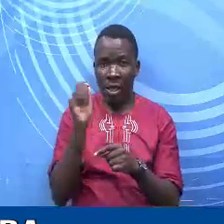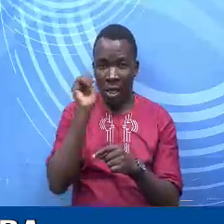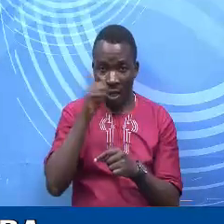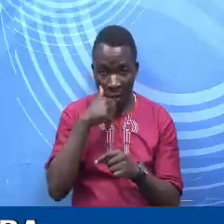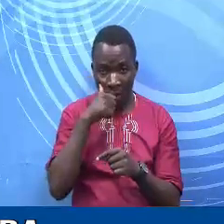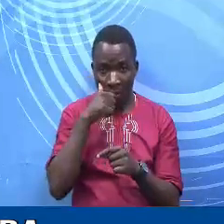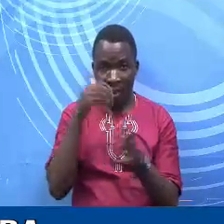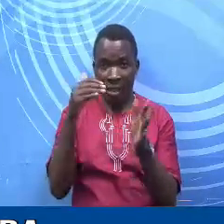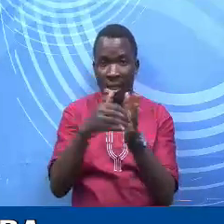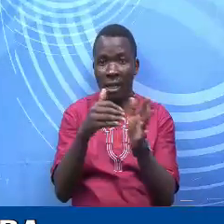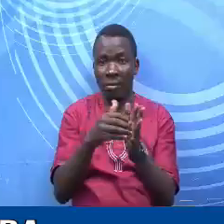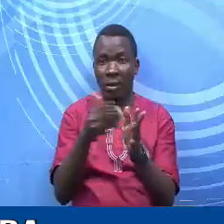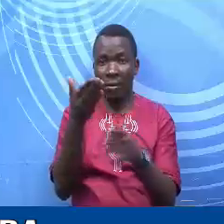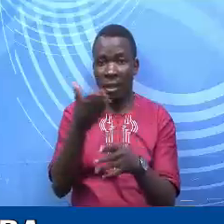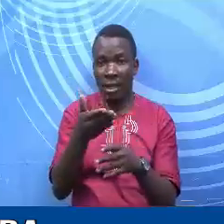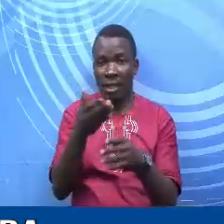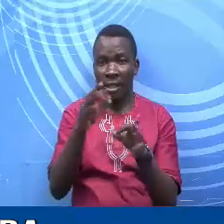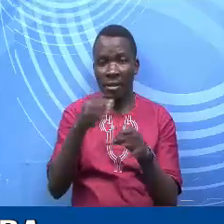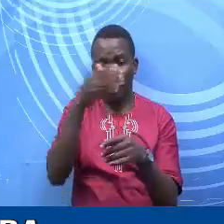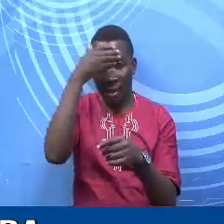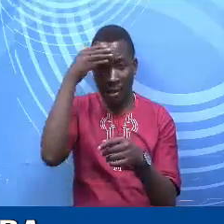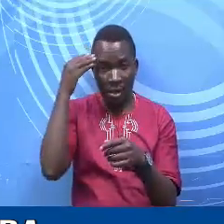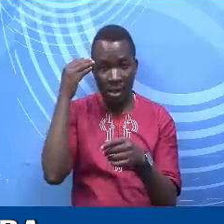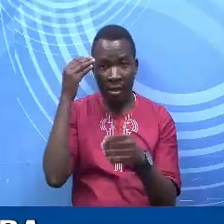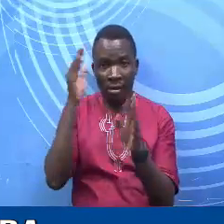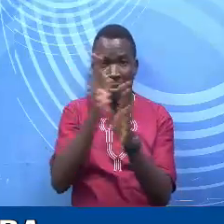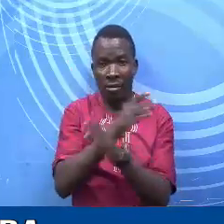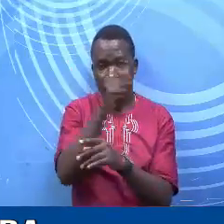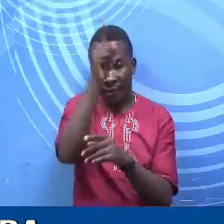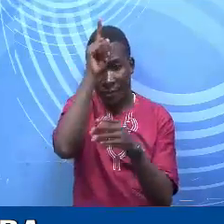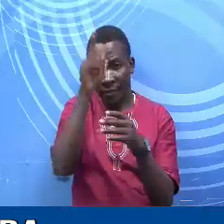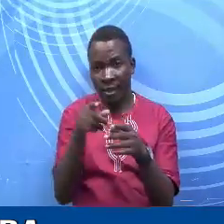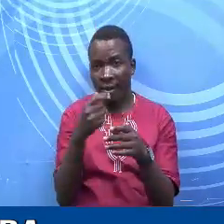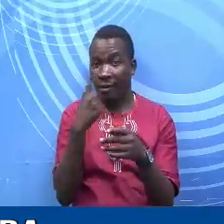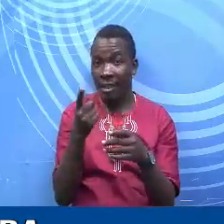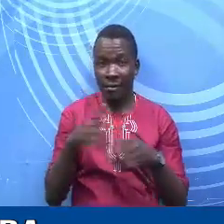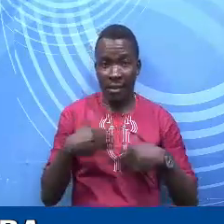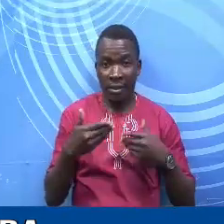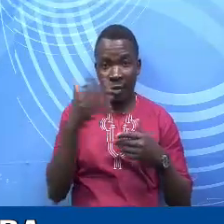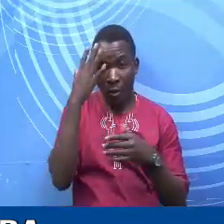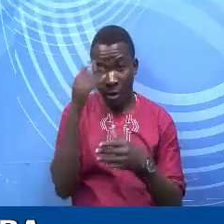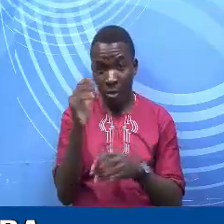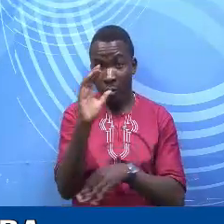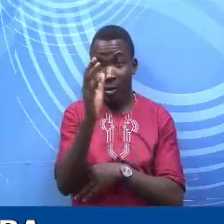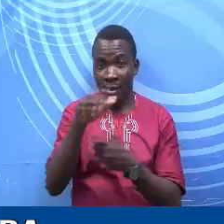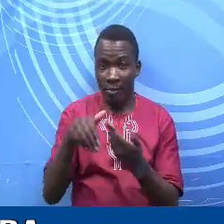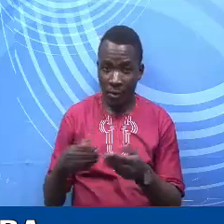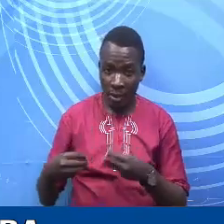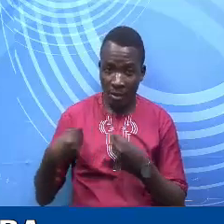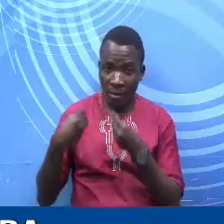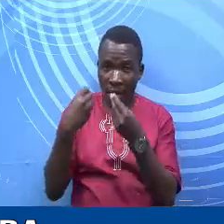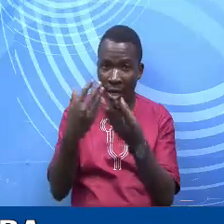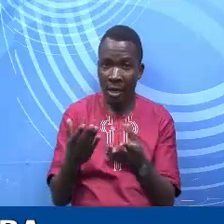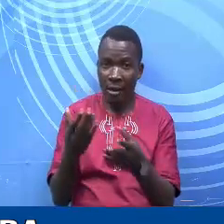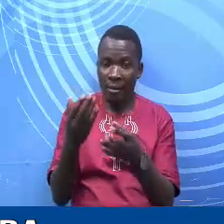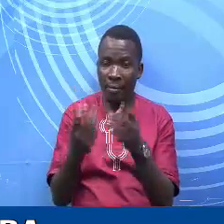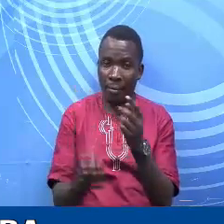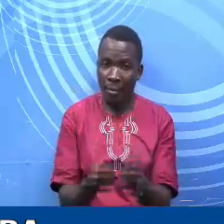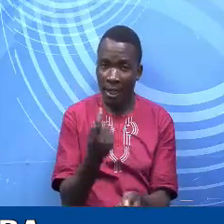nkokora nuko hari ikibagiranye ku ruhande rw'abaturage bo ngo ni ugushyirwa igorora kuko ibi biti byose babihabwa batwikamo